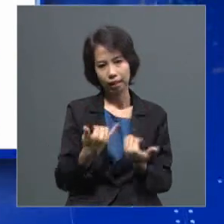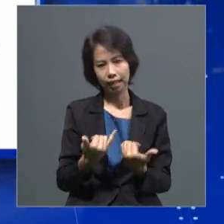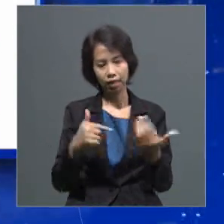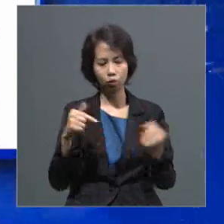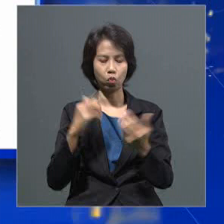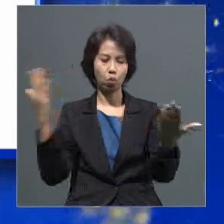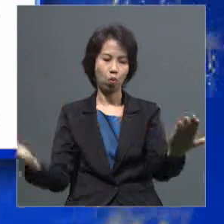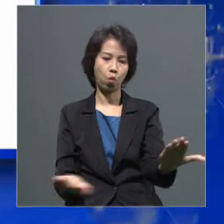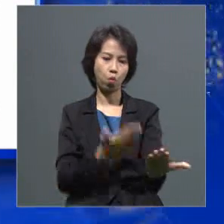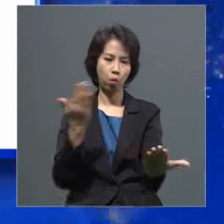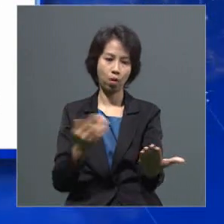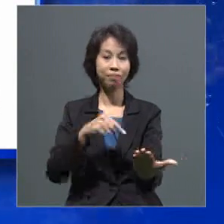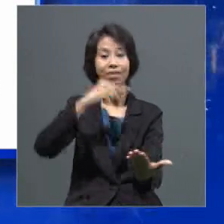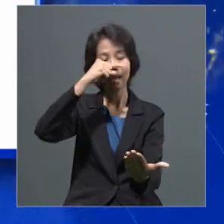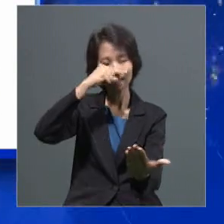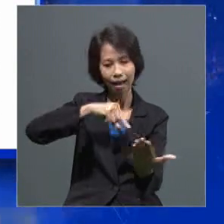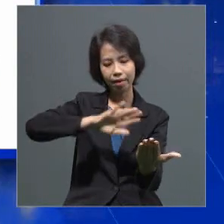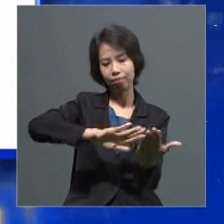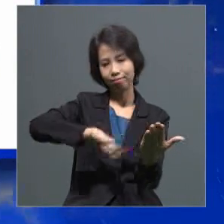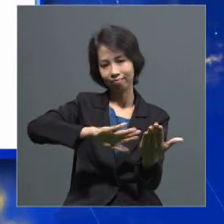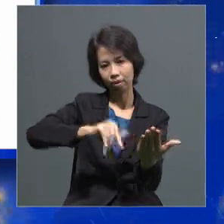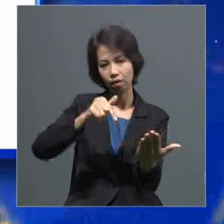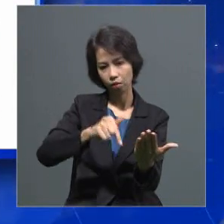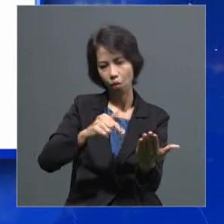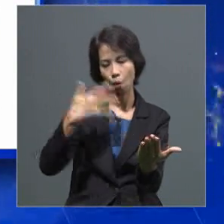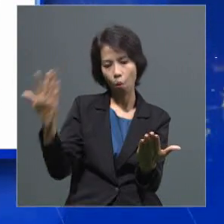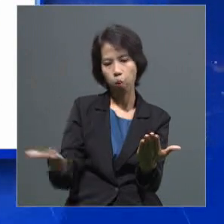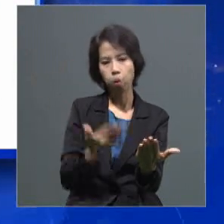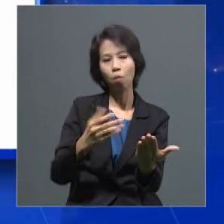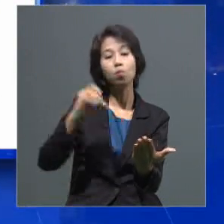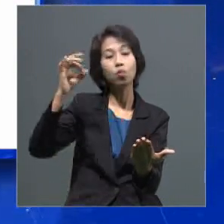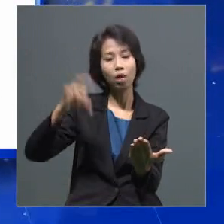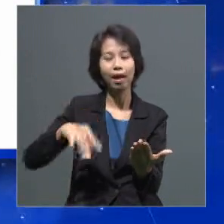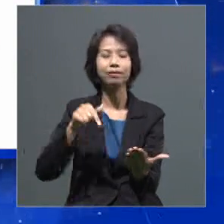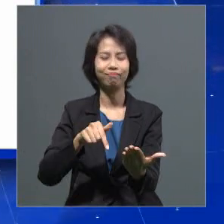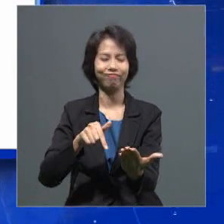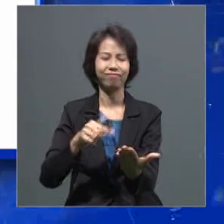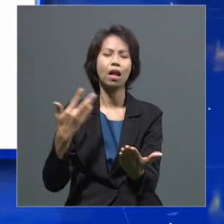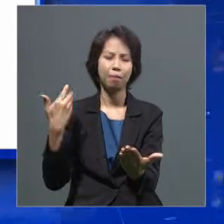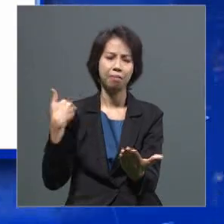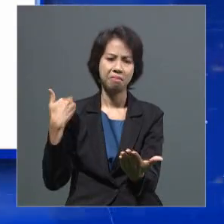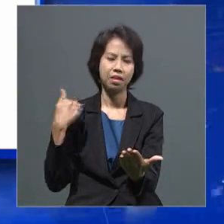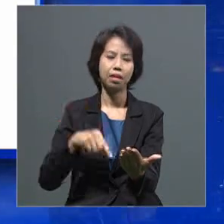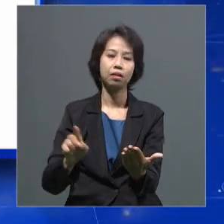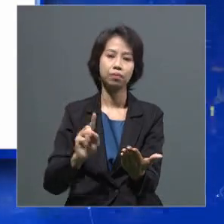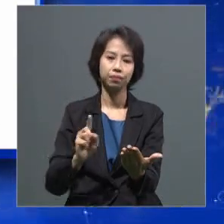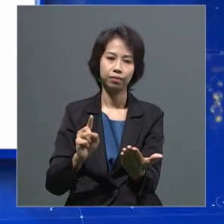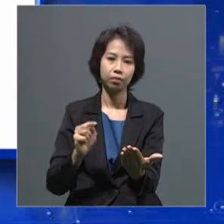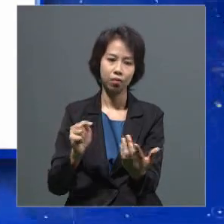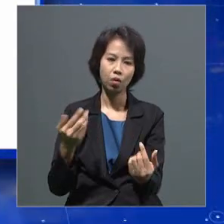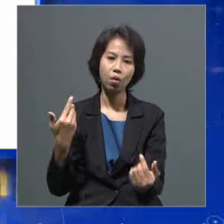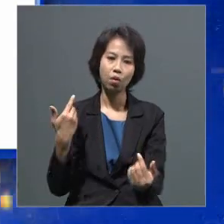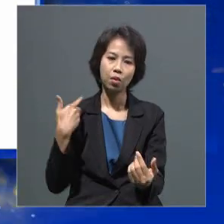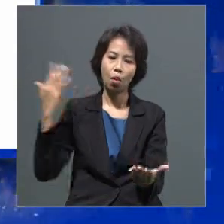อันดามันตอนบนประเทศไทยและอ่าวไทยตอนบนจะมีกำลังแรงขึ้นนะครับก็เป็นการมีกำลังแรงขึ้นที่เป็น